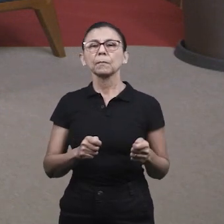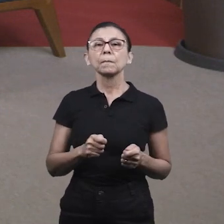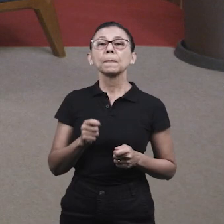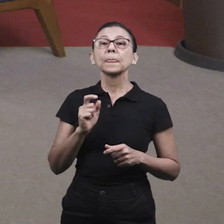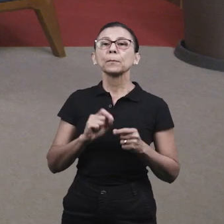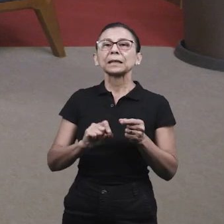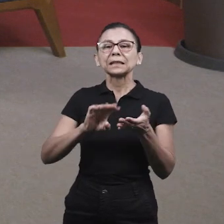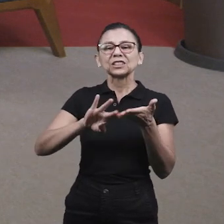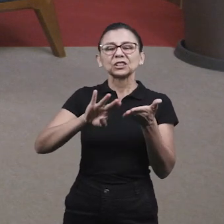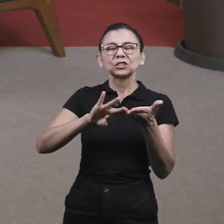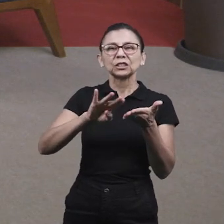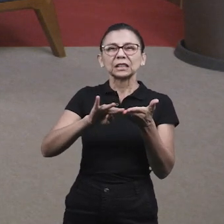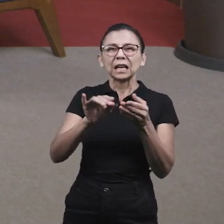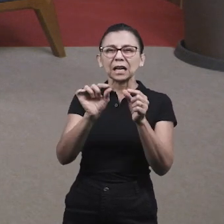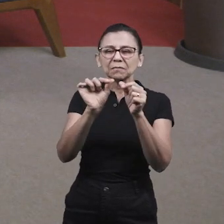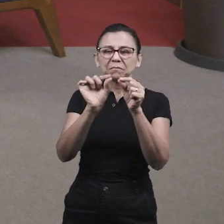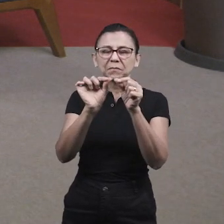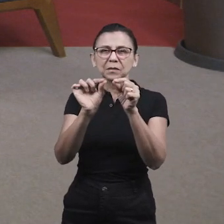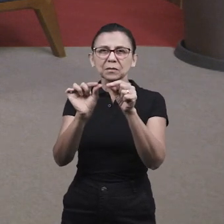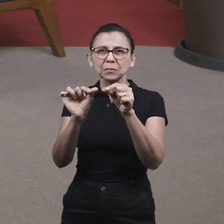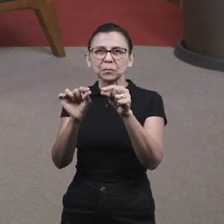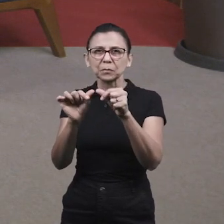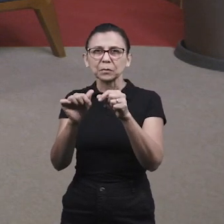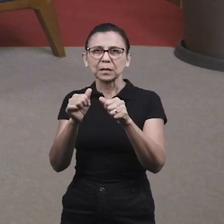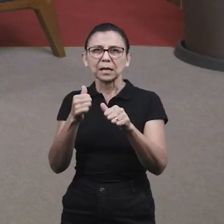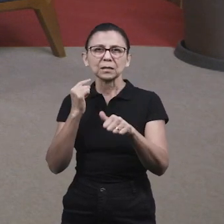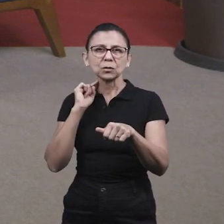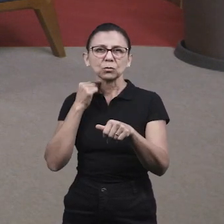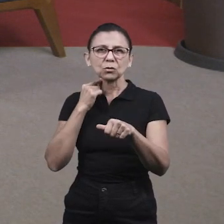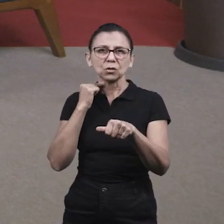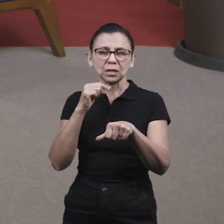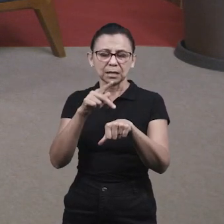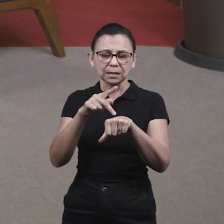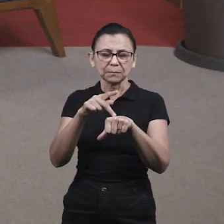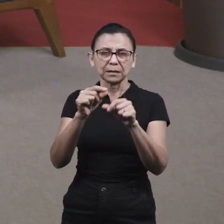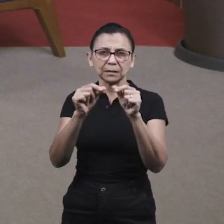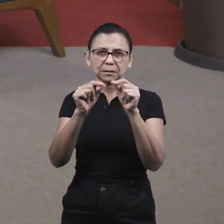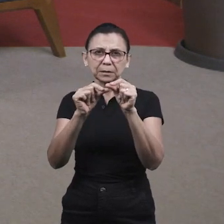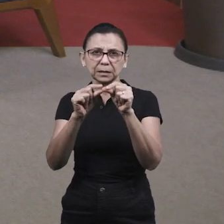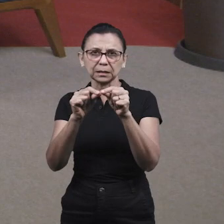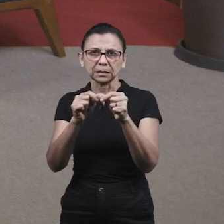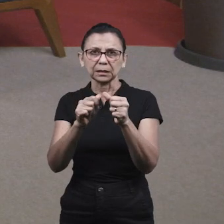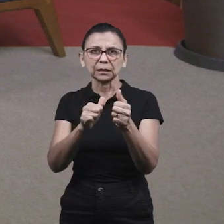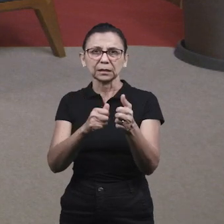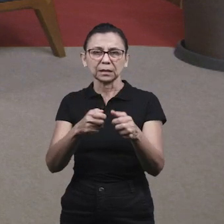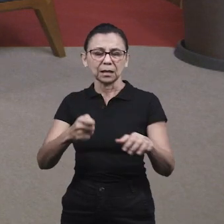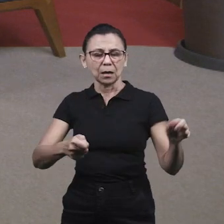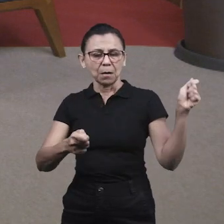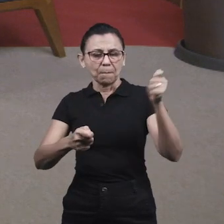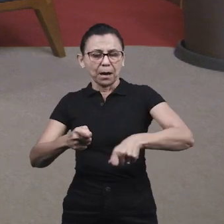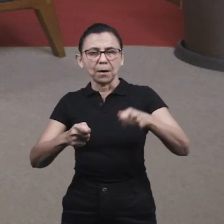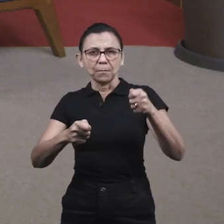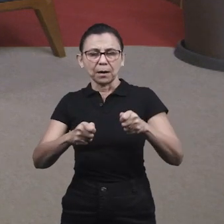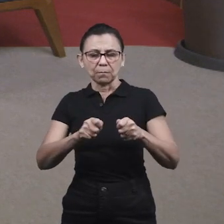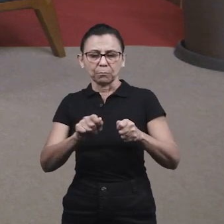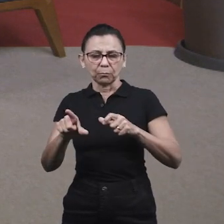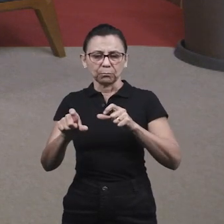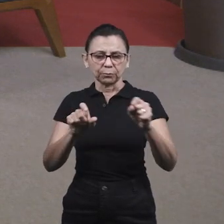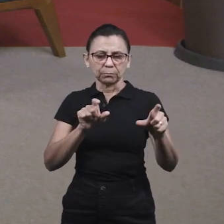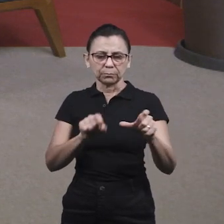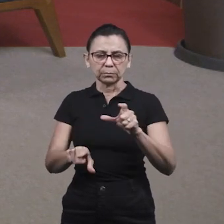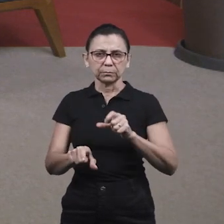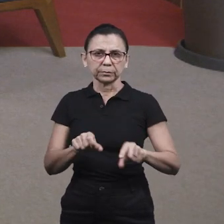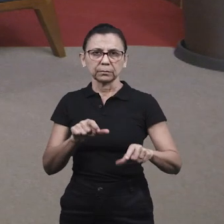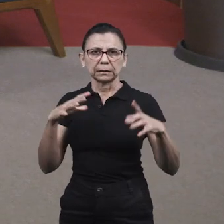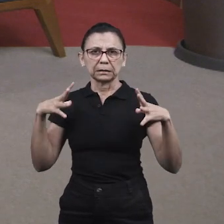de celui qui va forger, qui utilise le marteau. Et l'objectif, c'est d'enlever les impuretés, n'est-ce pas?